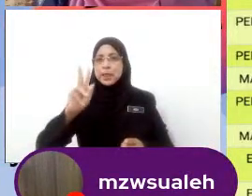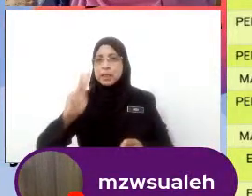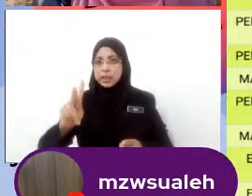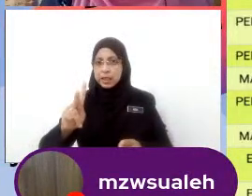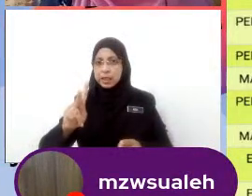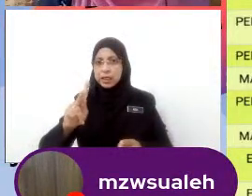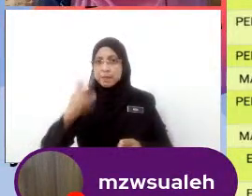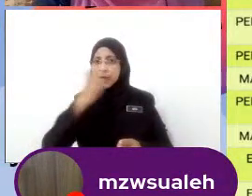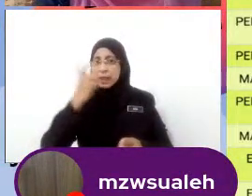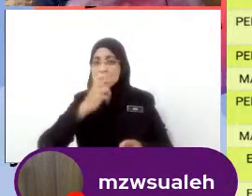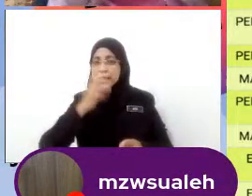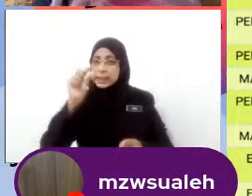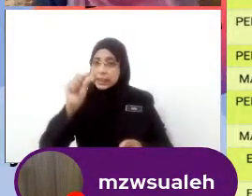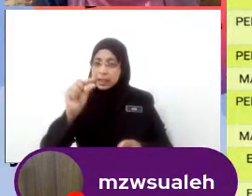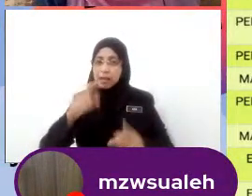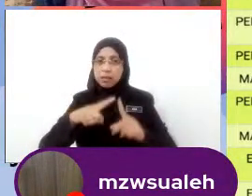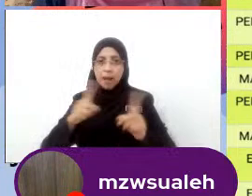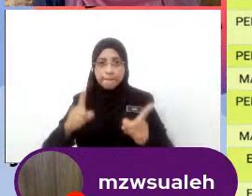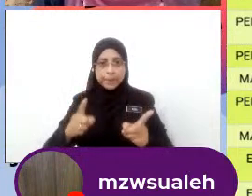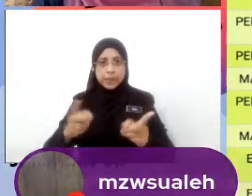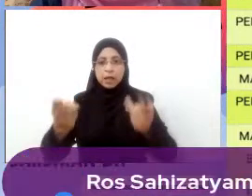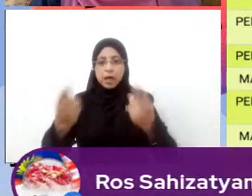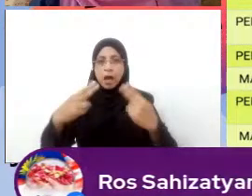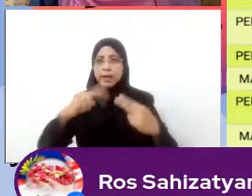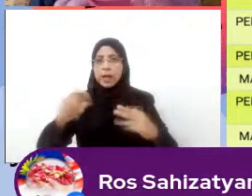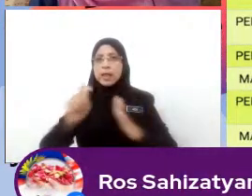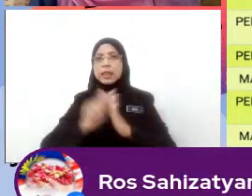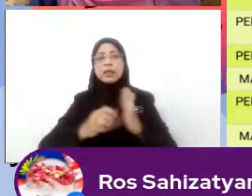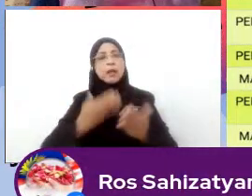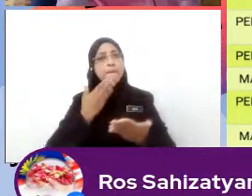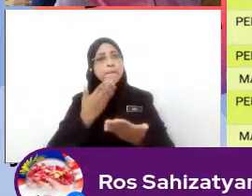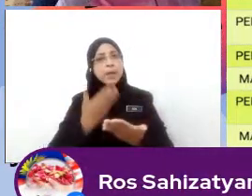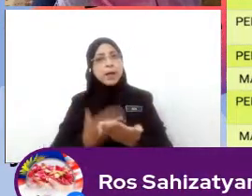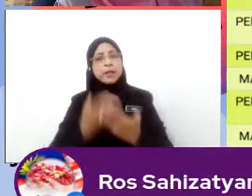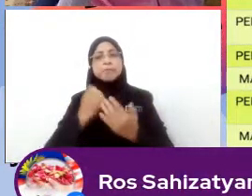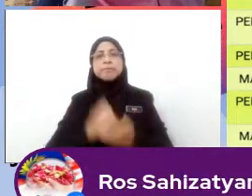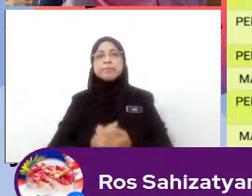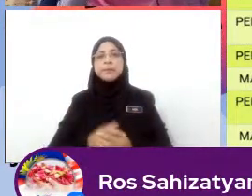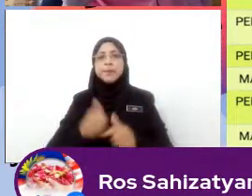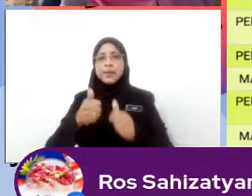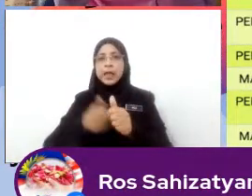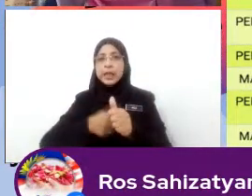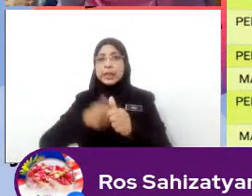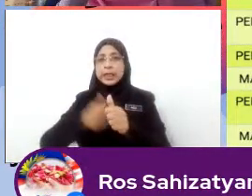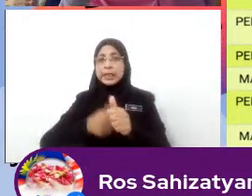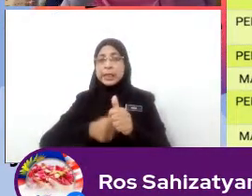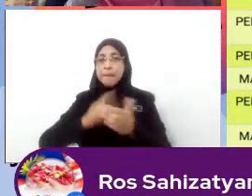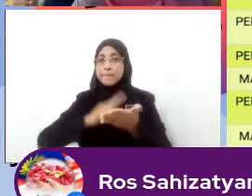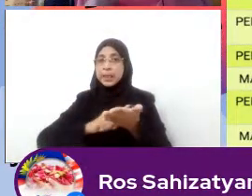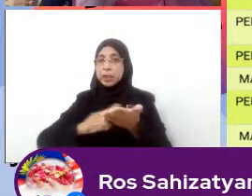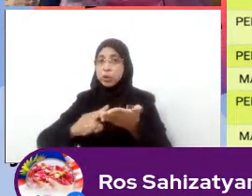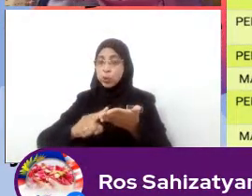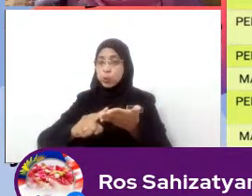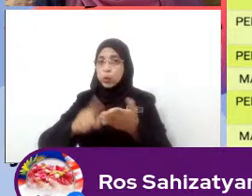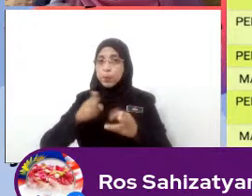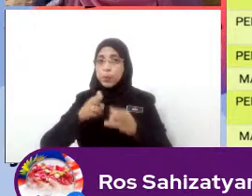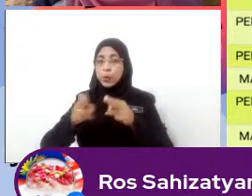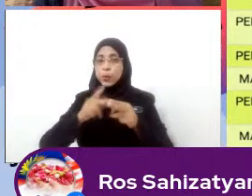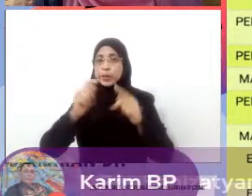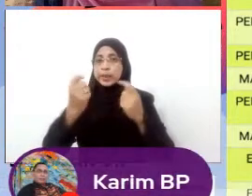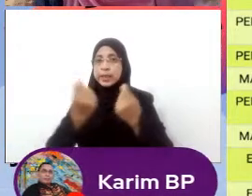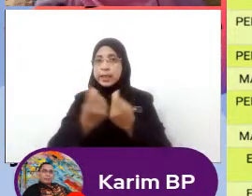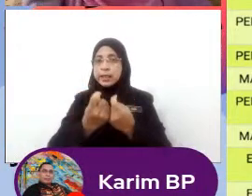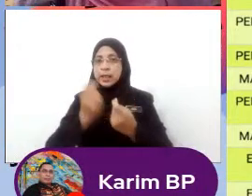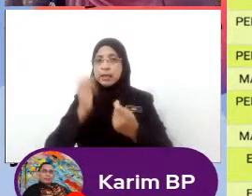lah. Okey. Kemudian tiap-tiap minggu pun penyelaras tingkatan akan cari siapa yang dapat 100%